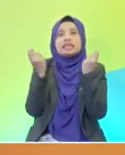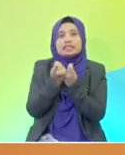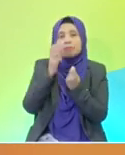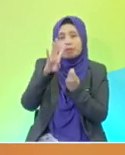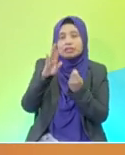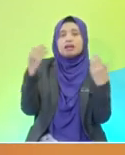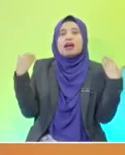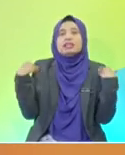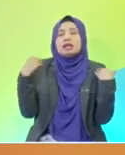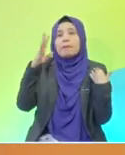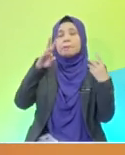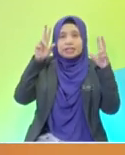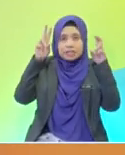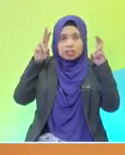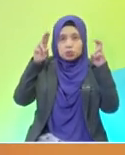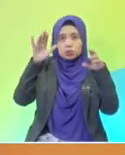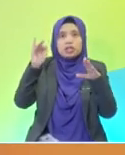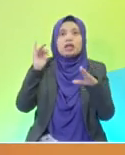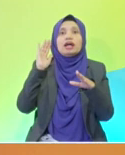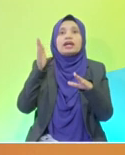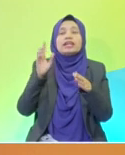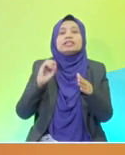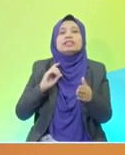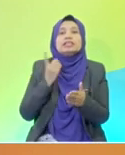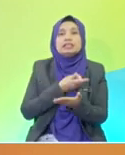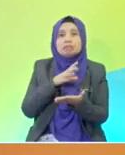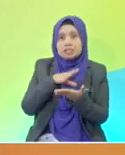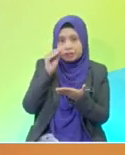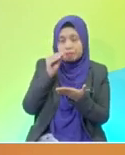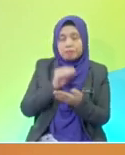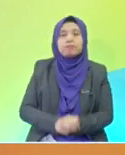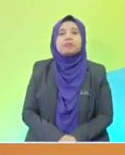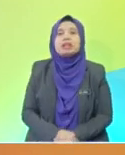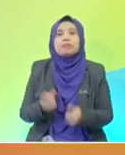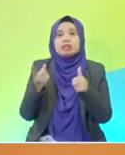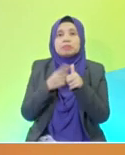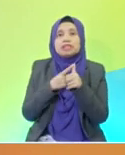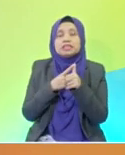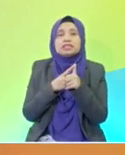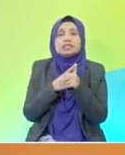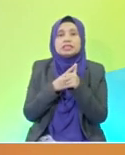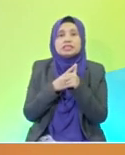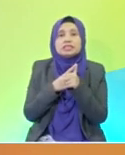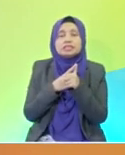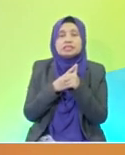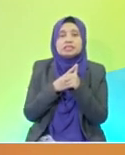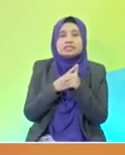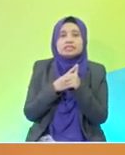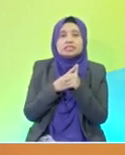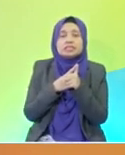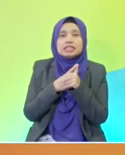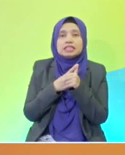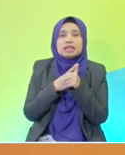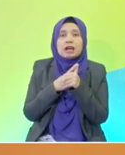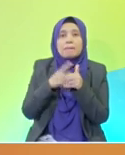ada 4 topik yang kita belajar semasa di tingkat 4 yaitu yang pertama adalah untuk bab